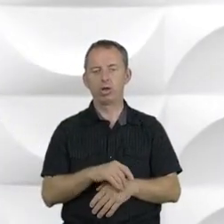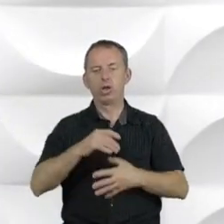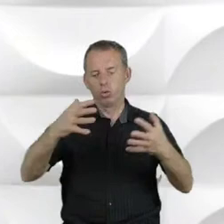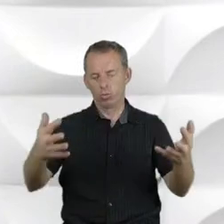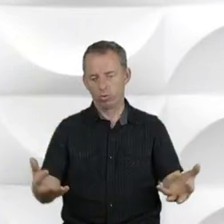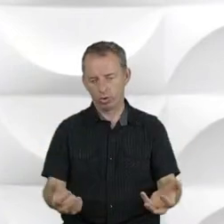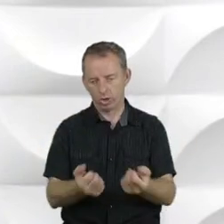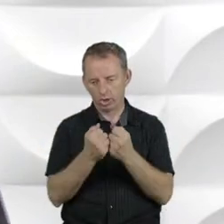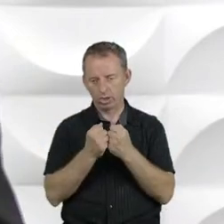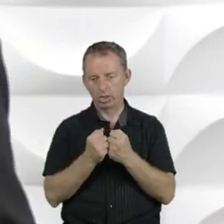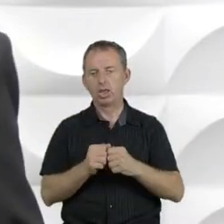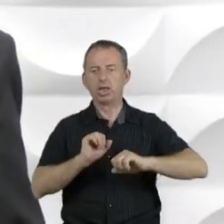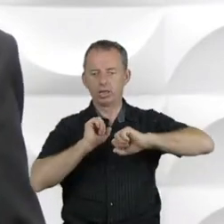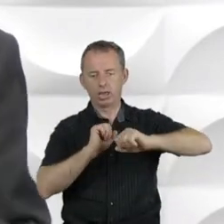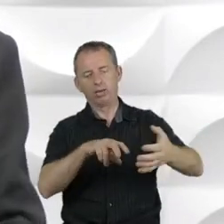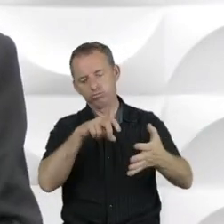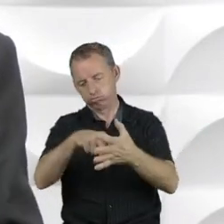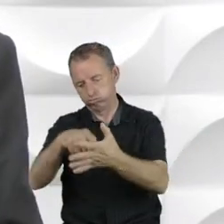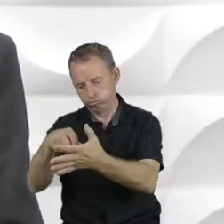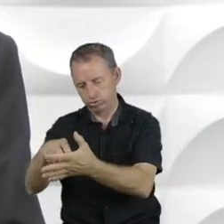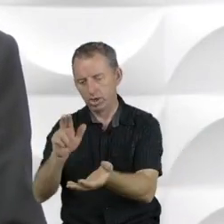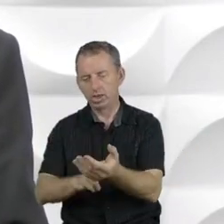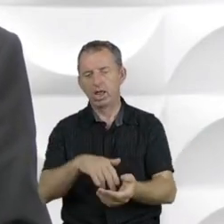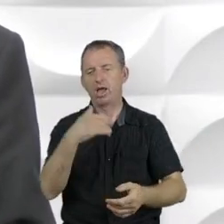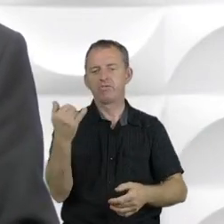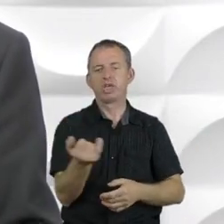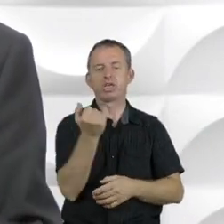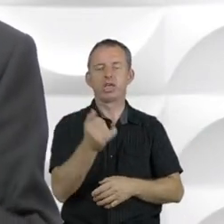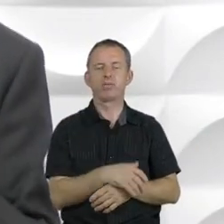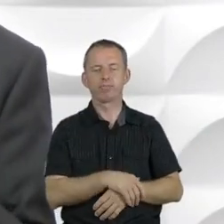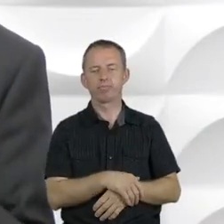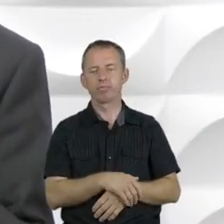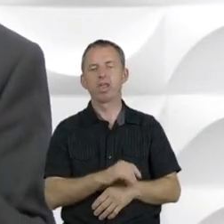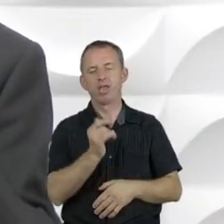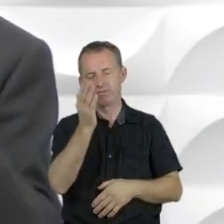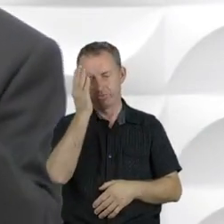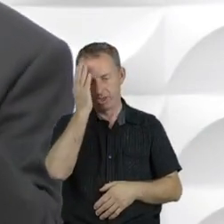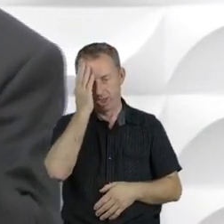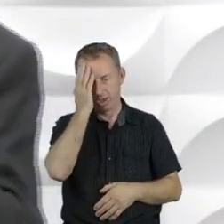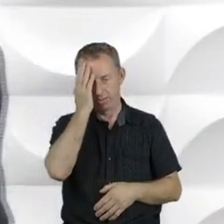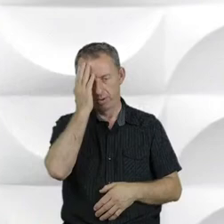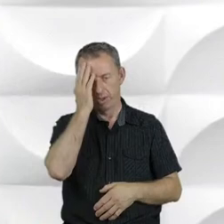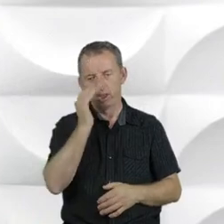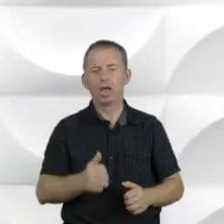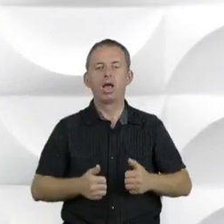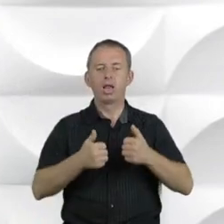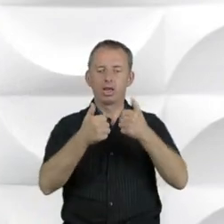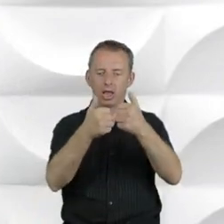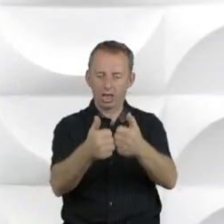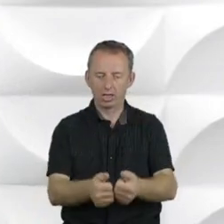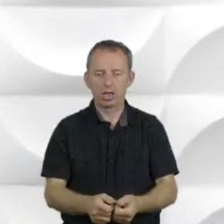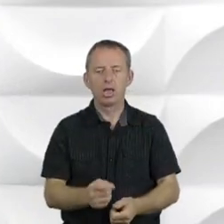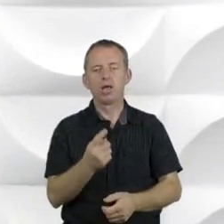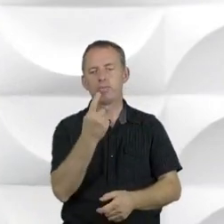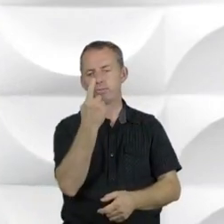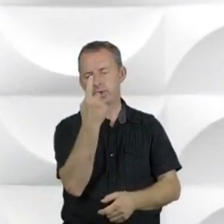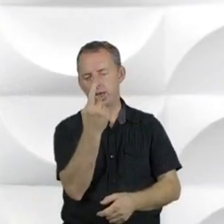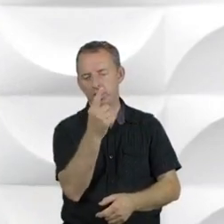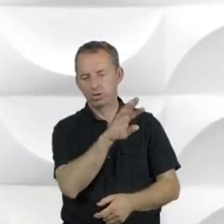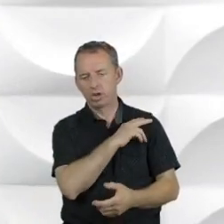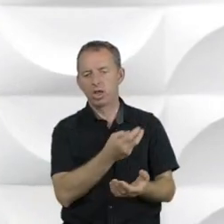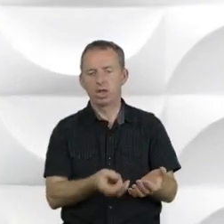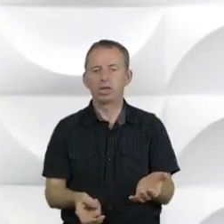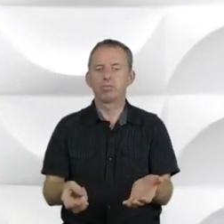uratować i zabezpieczyć na wieki. My wiemy, że wtedy następuje to pierwsze